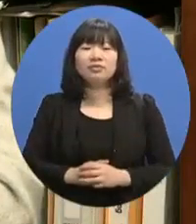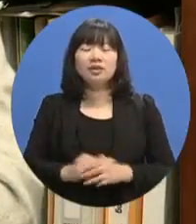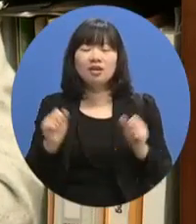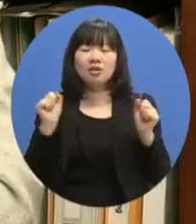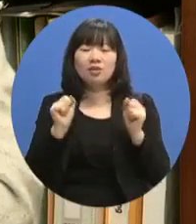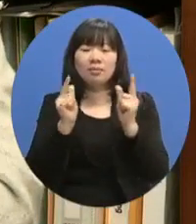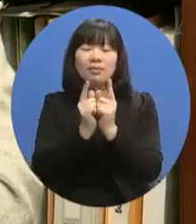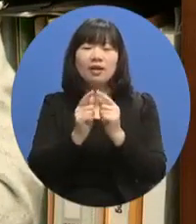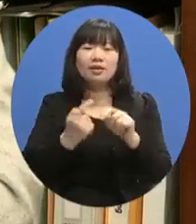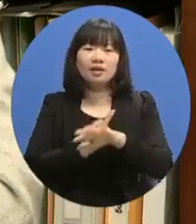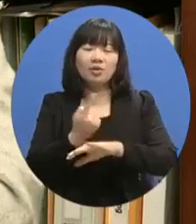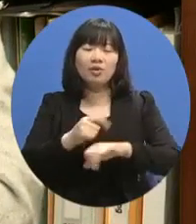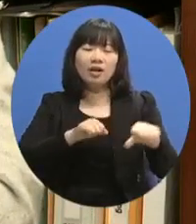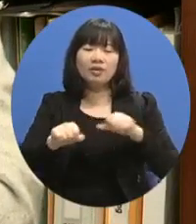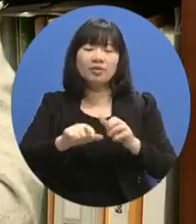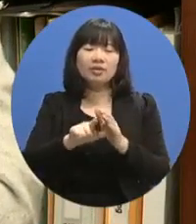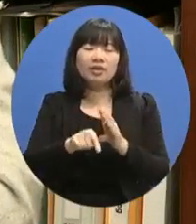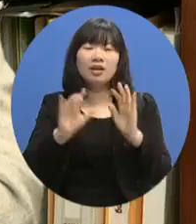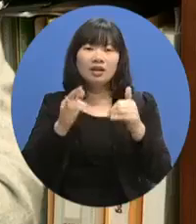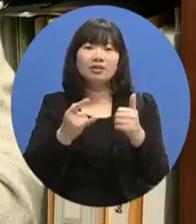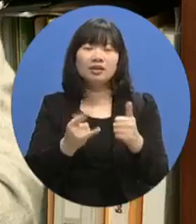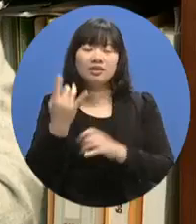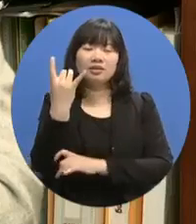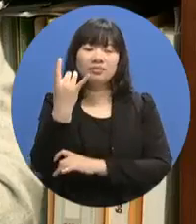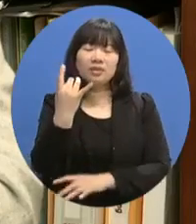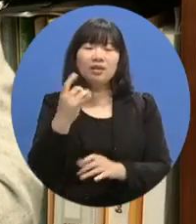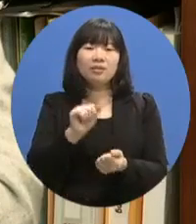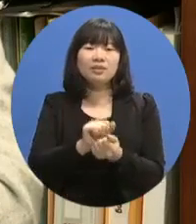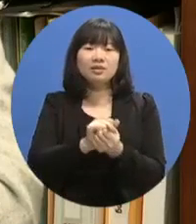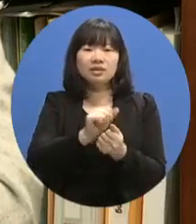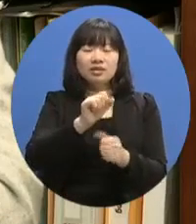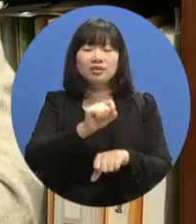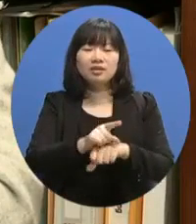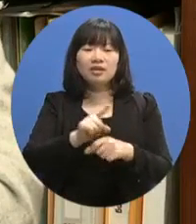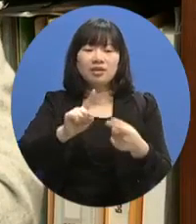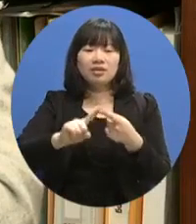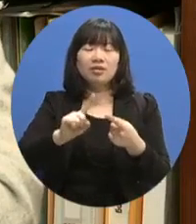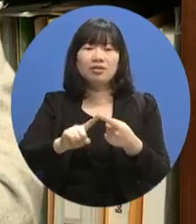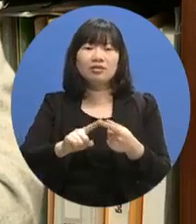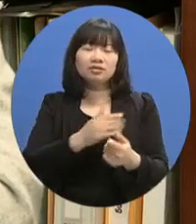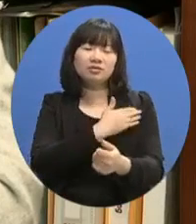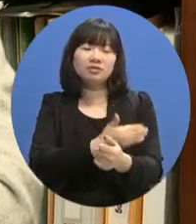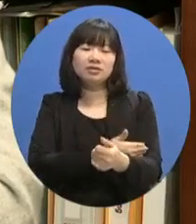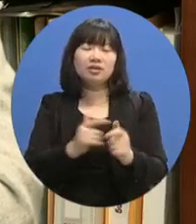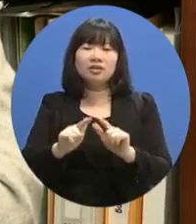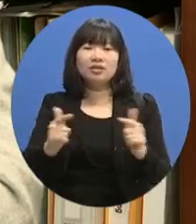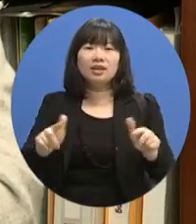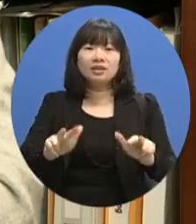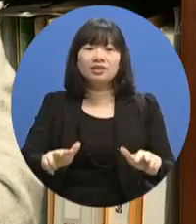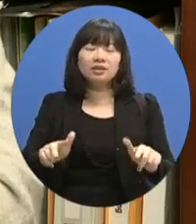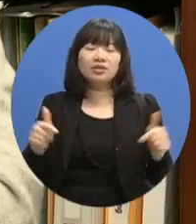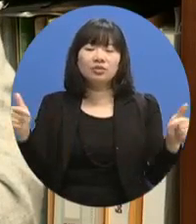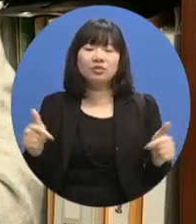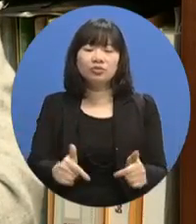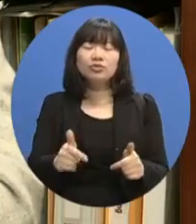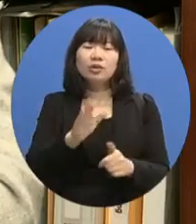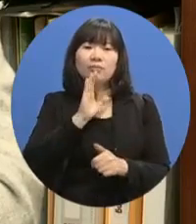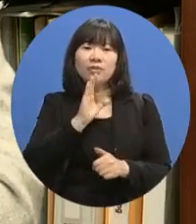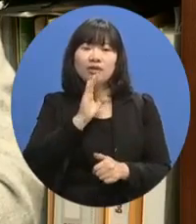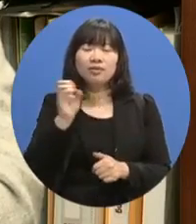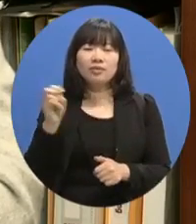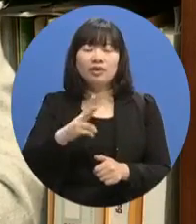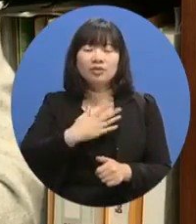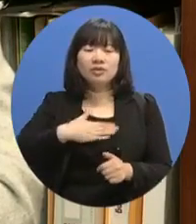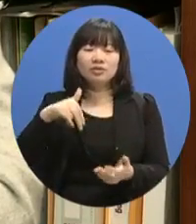겨울에 일단 야외활동을 하게 되면 아이의 기본적인 면역성, 추위에 대한 면역능력 뭐 이런 것들이 이제 좋아질 수 있고요.